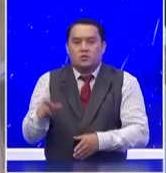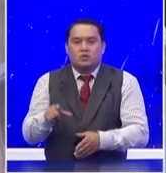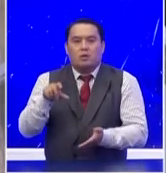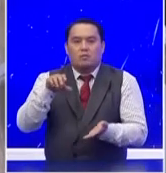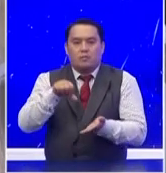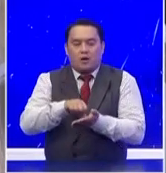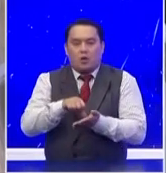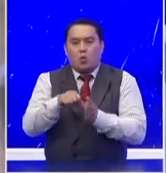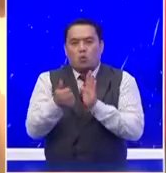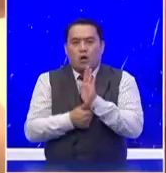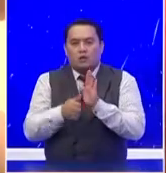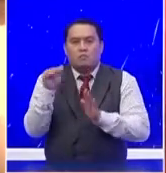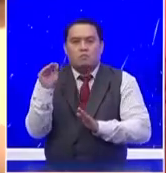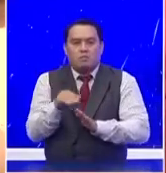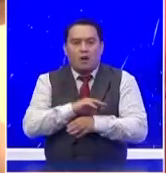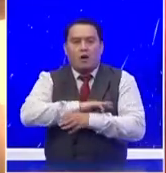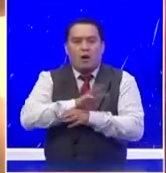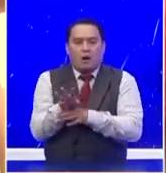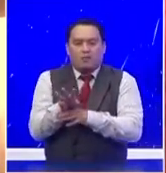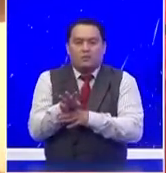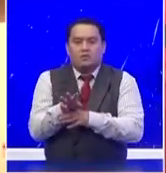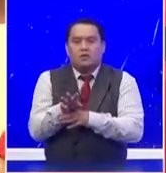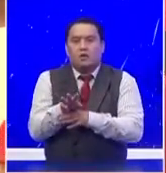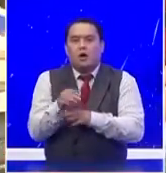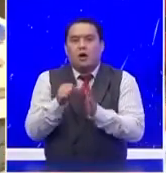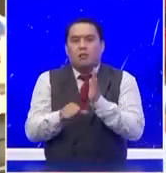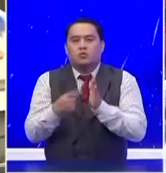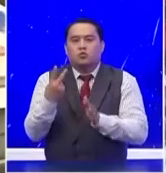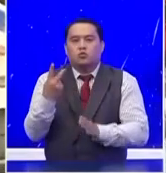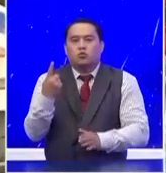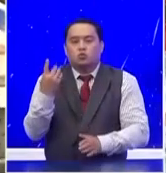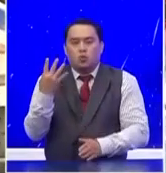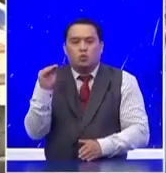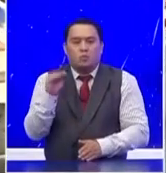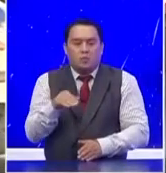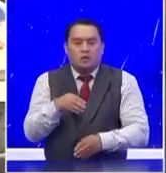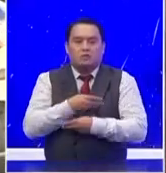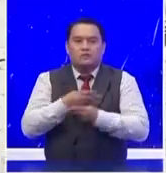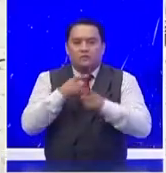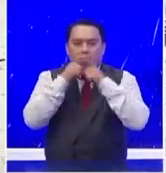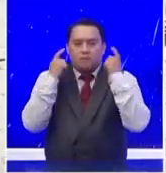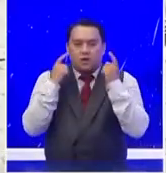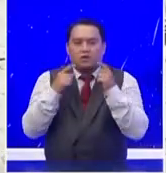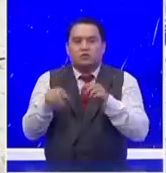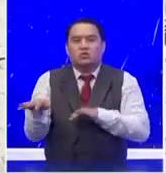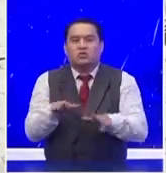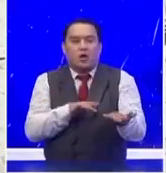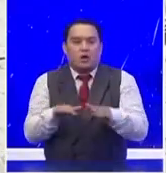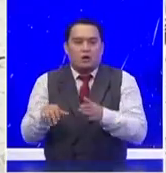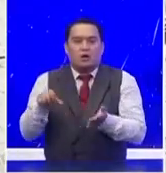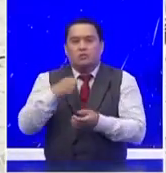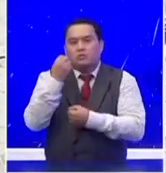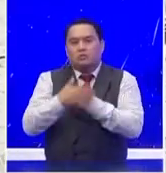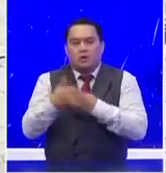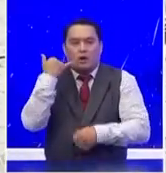мың отбасыны қажеттіліктермен қамтамасыз етіпті. 64 мың маска таратып, 116 дезинфекциялық іс-шара өткізген. Кол